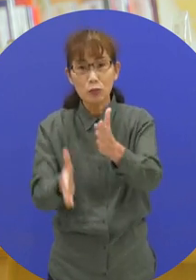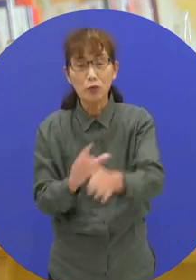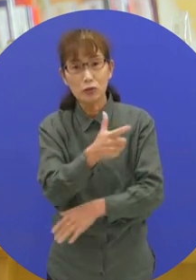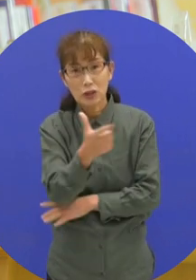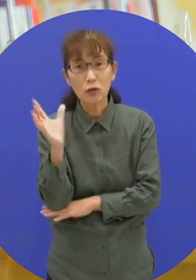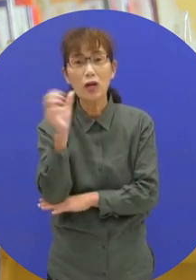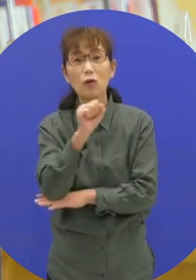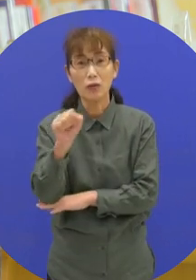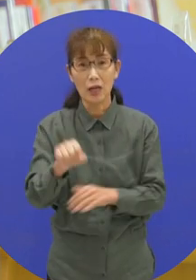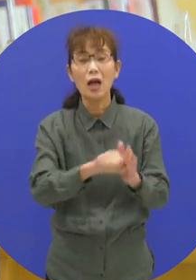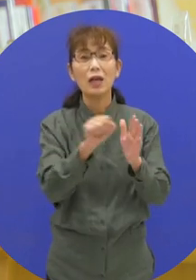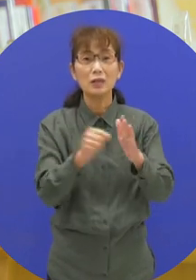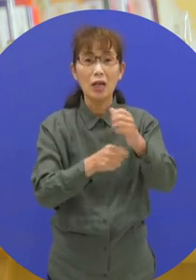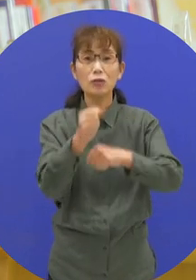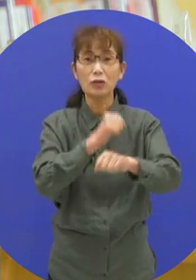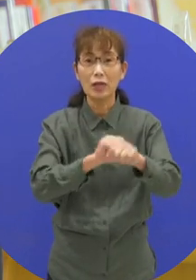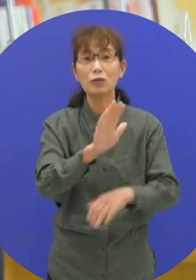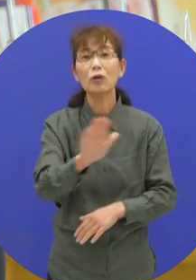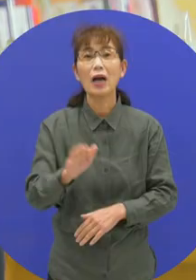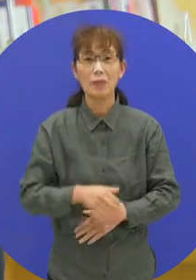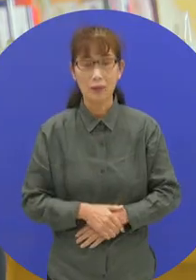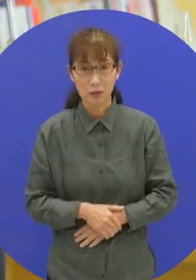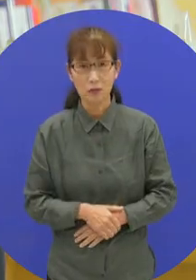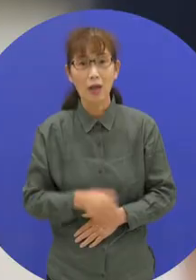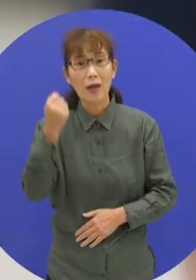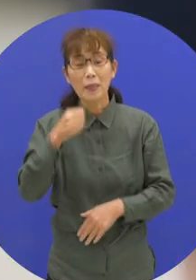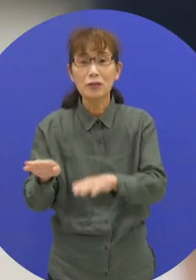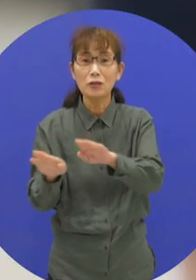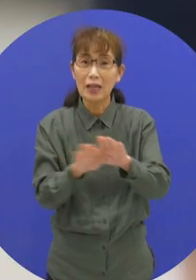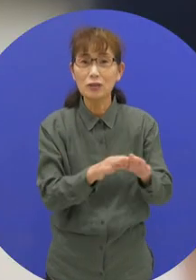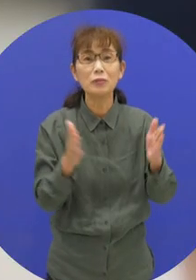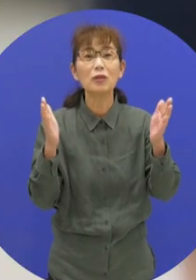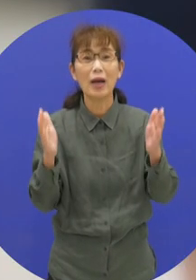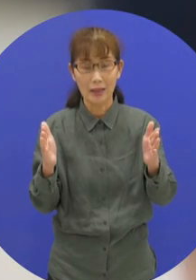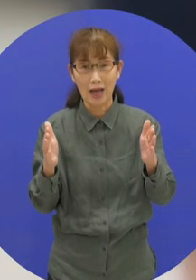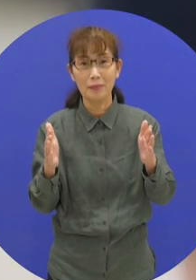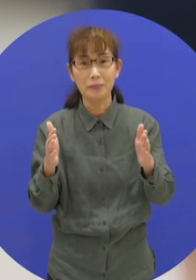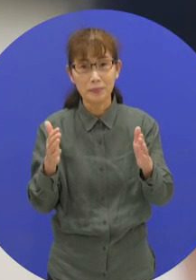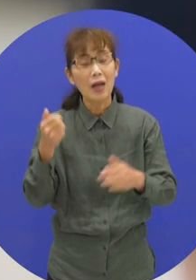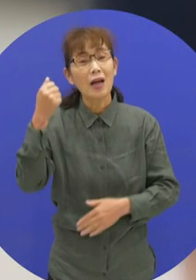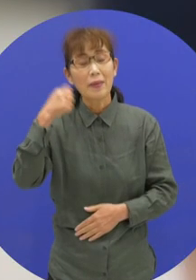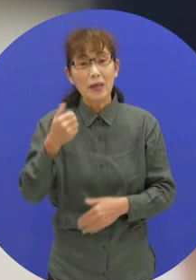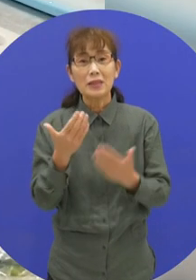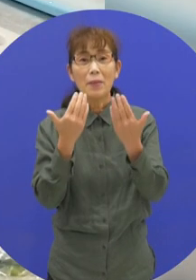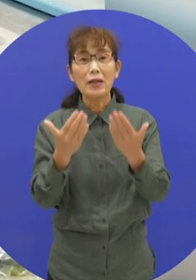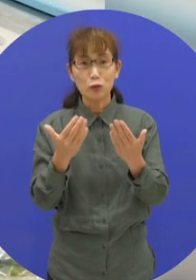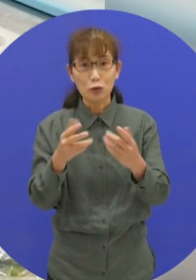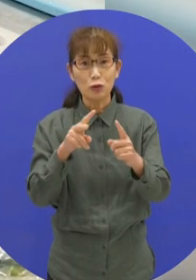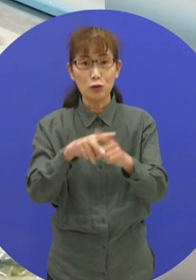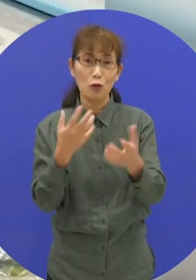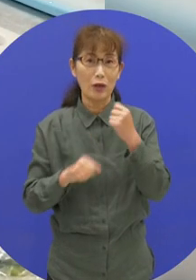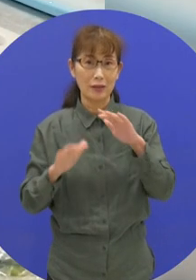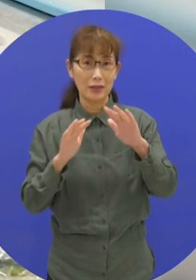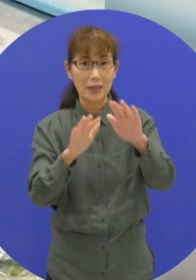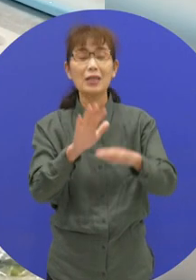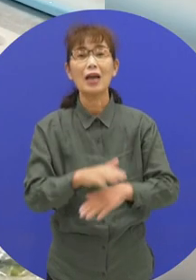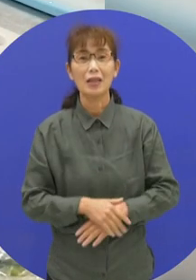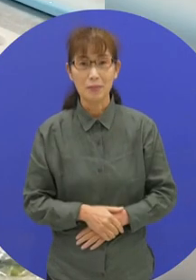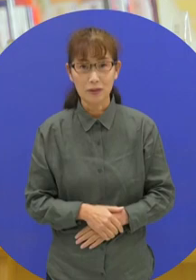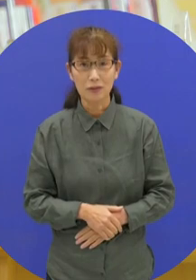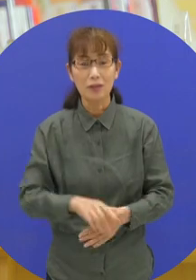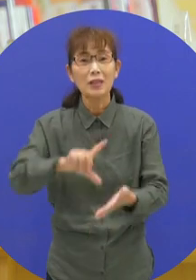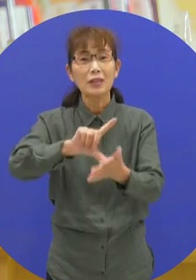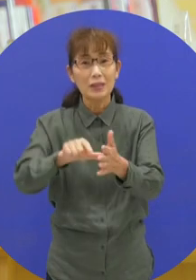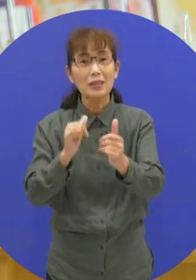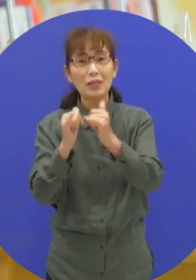ポーツなどさまざまな講座やサークル活動が行われており夏休みには小学生に人気のサマースクールも開催しています。